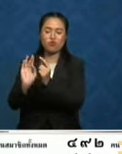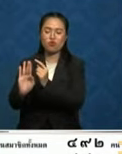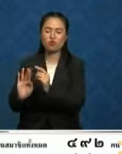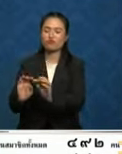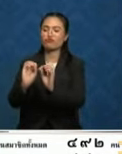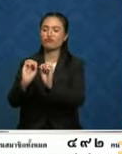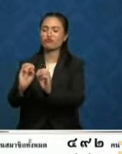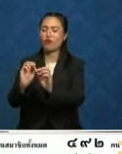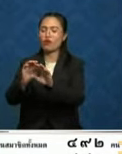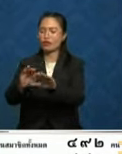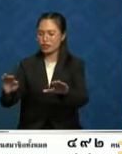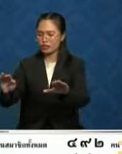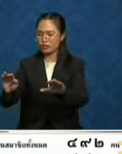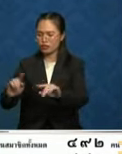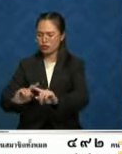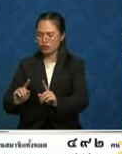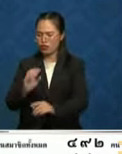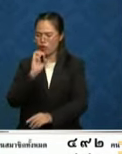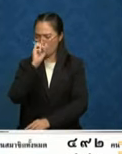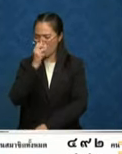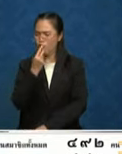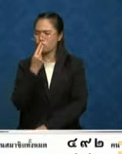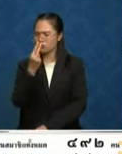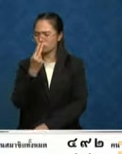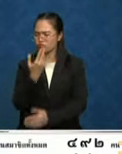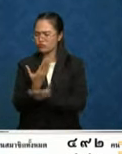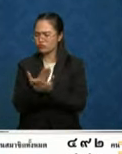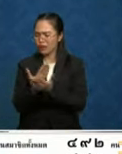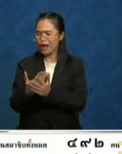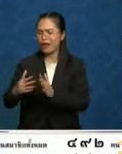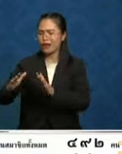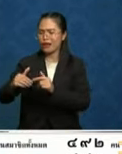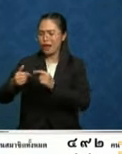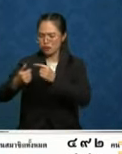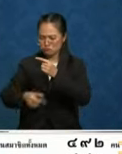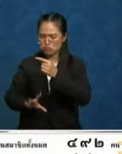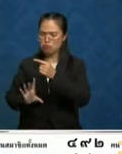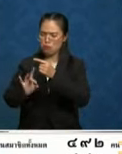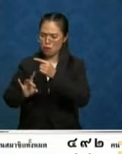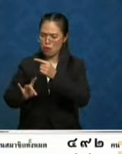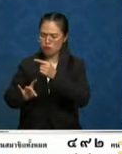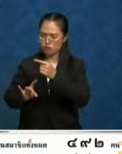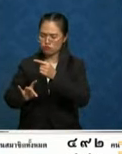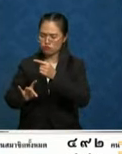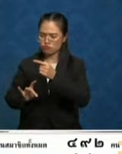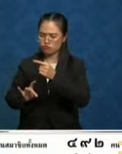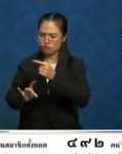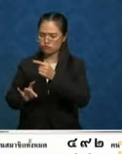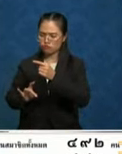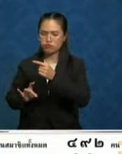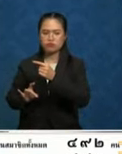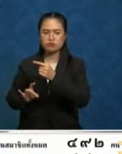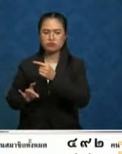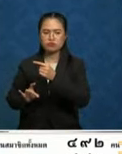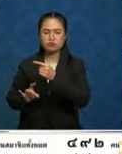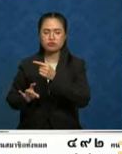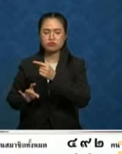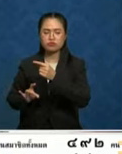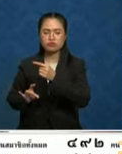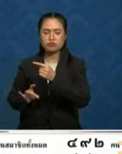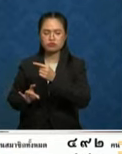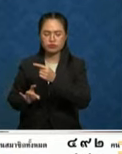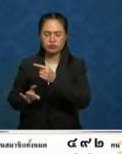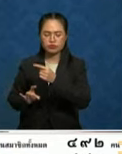จากเอ่อแหล่งที่มาของรายได้นะครับมีเยอะแยะเลยนะครับไม่ว่าจะเป็นเรื่องของการเอ่อ